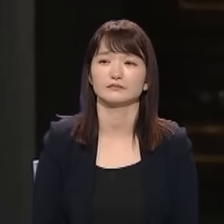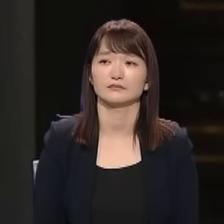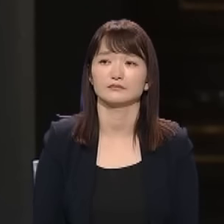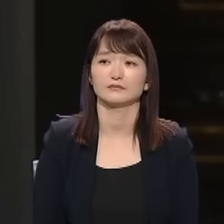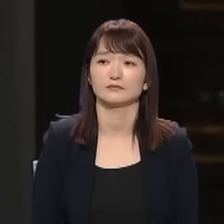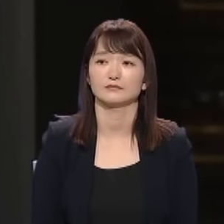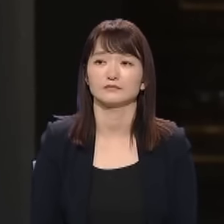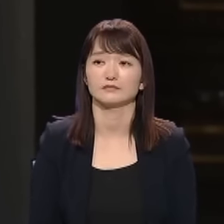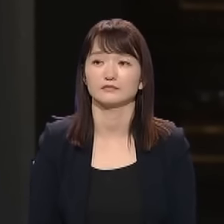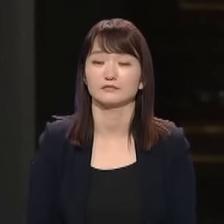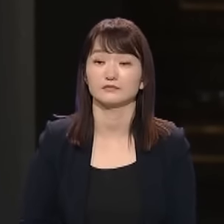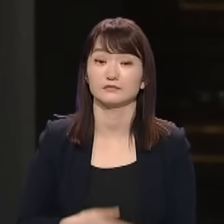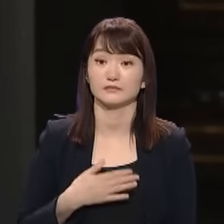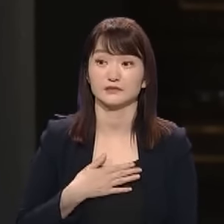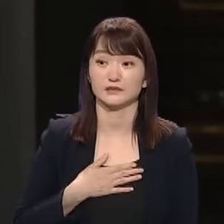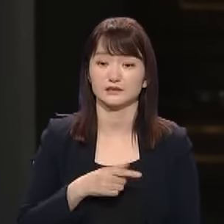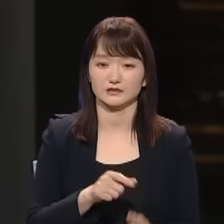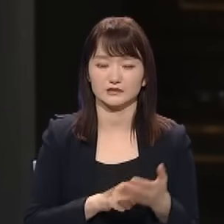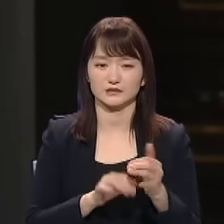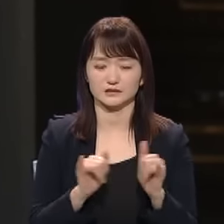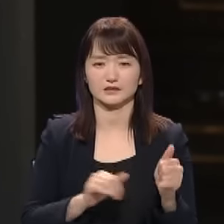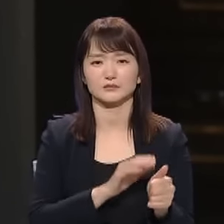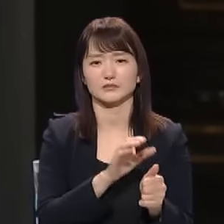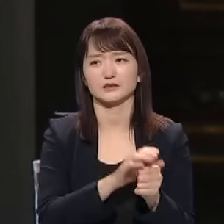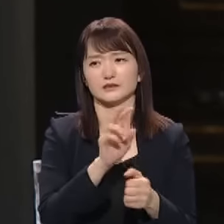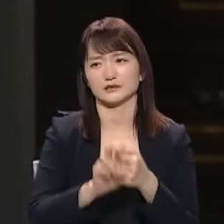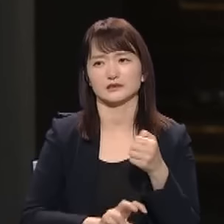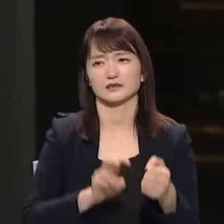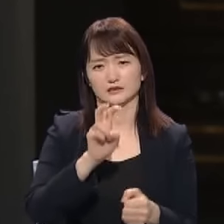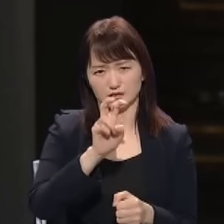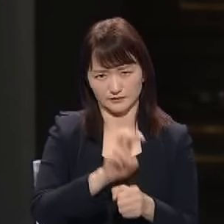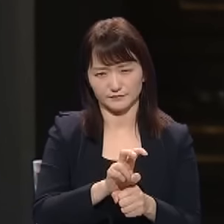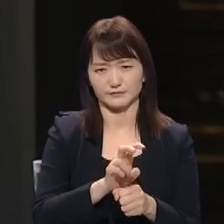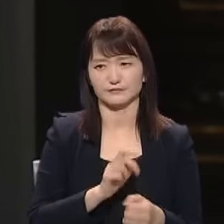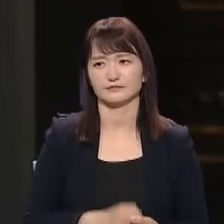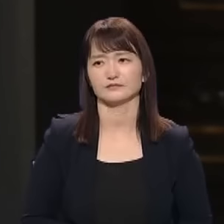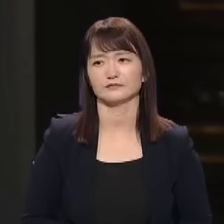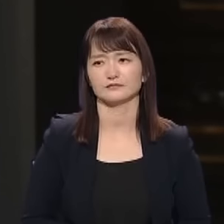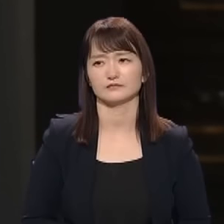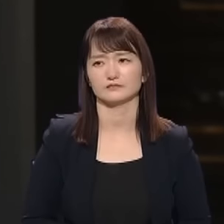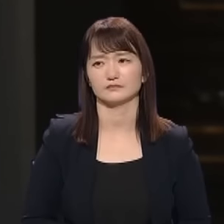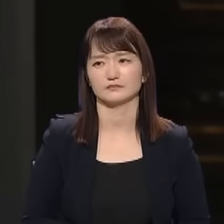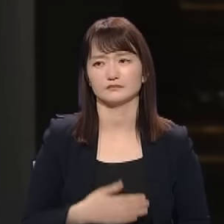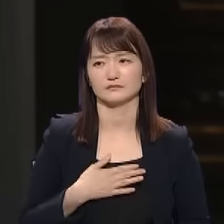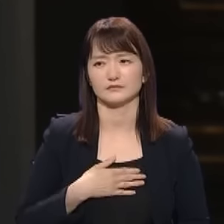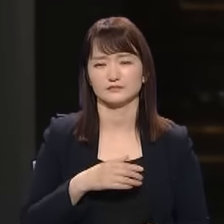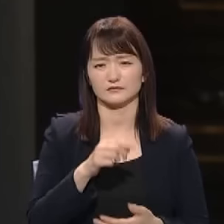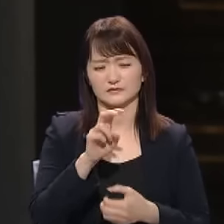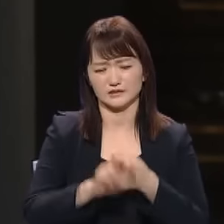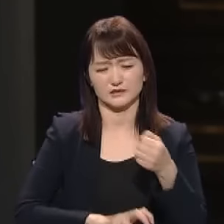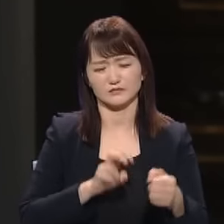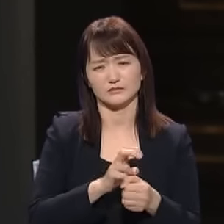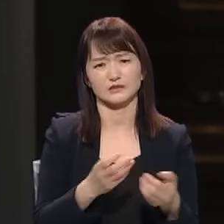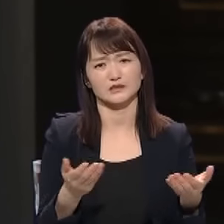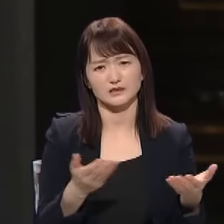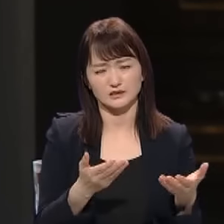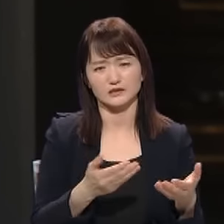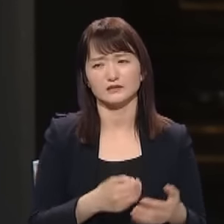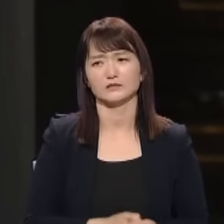제가 지금 20년 차 기자인데요, 양 변호사님. 20년 동안 기자 일하면서